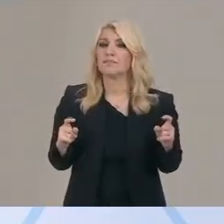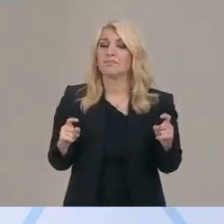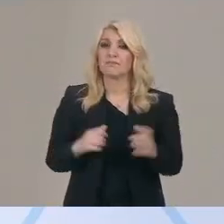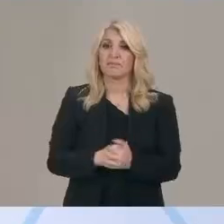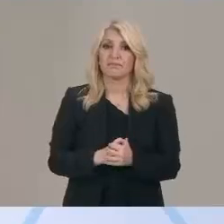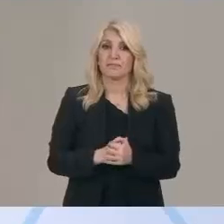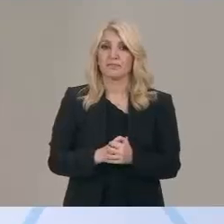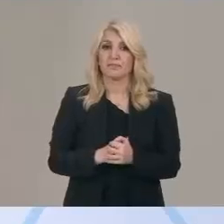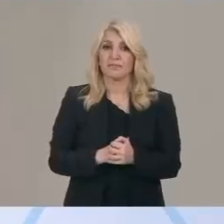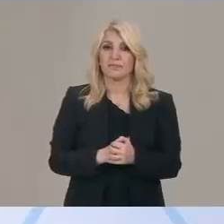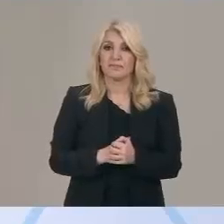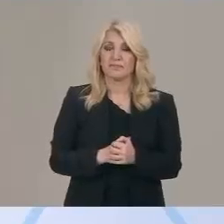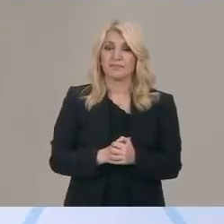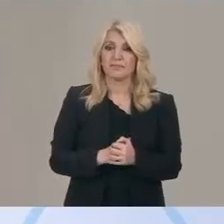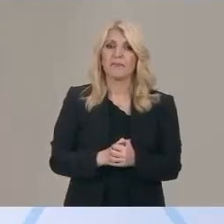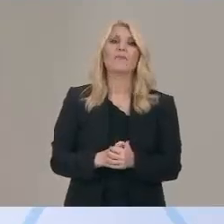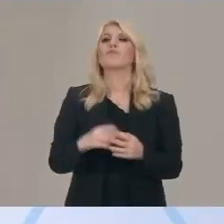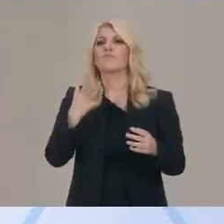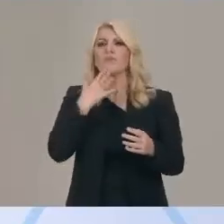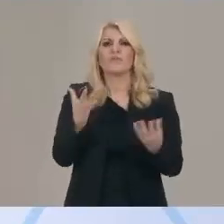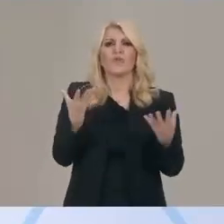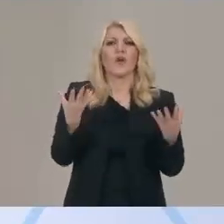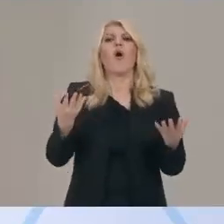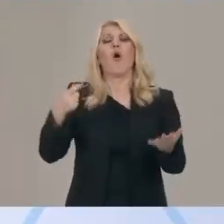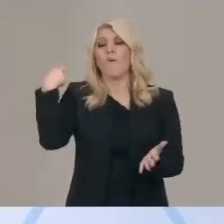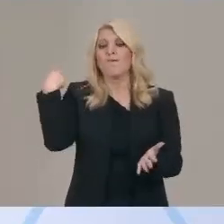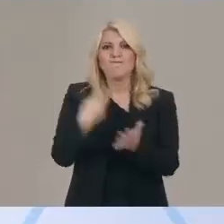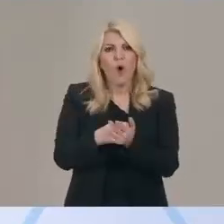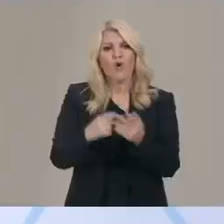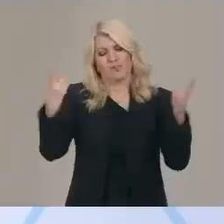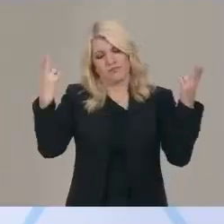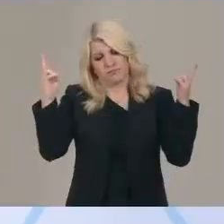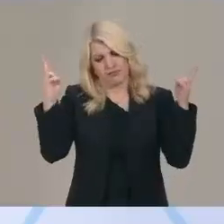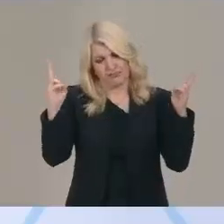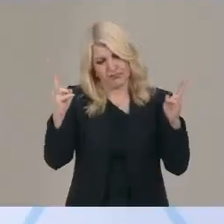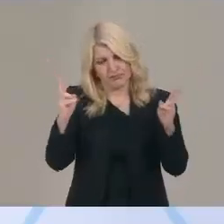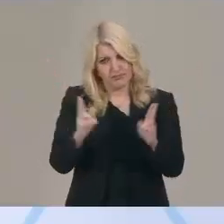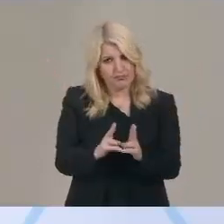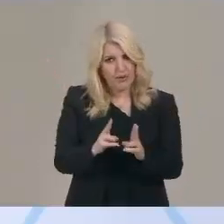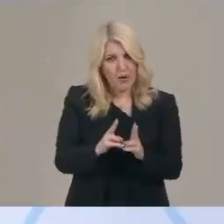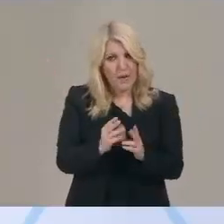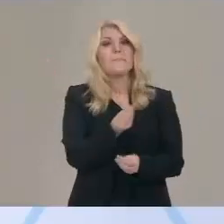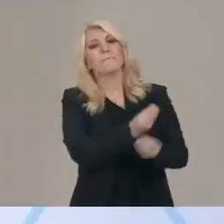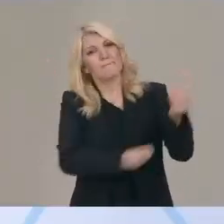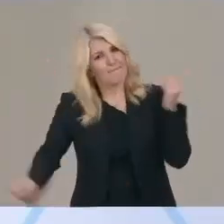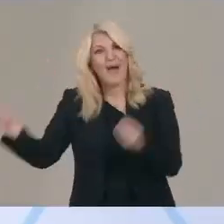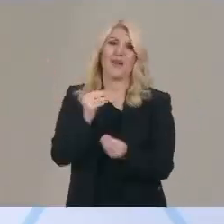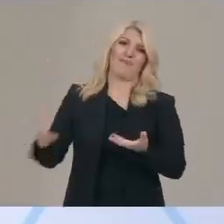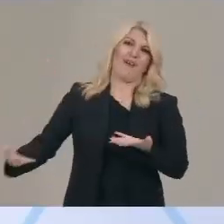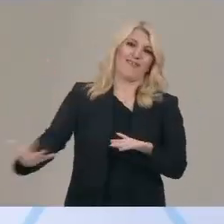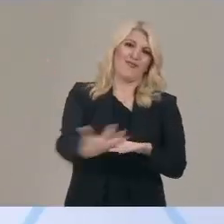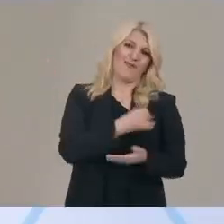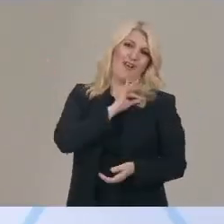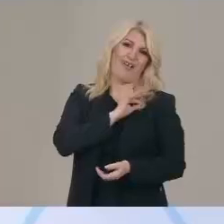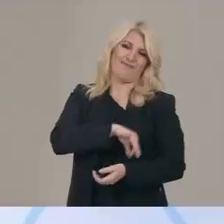Με λιγότερους φόρους, με χαμηλότερους φόρους να έχουμε περισσότερα έσοδα. Μπορεί σε